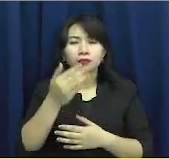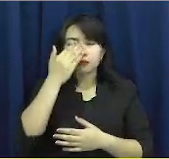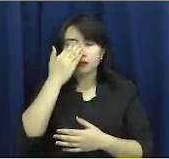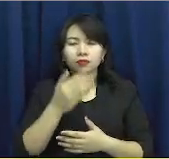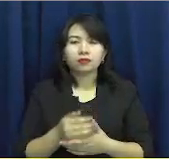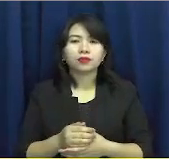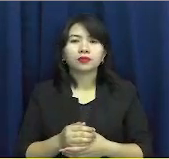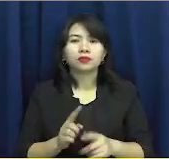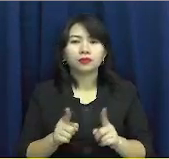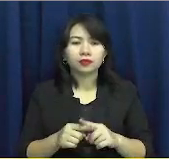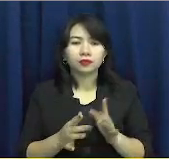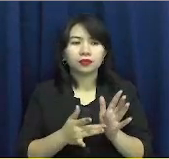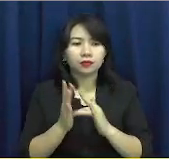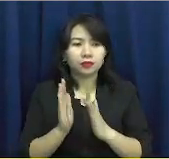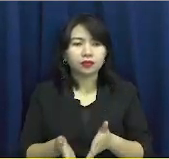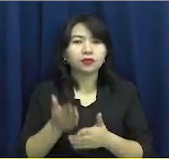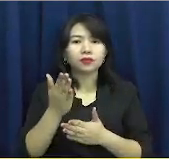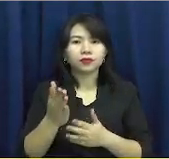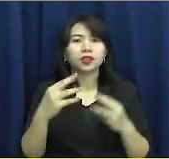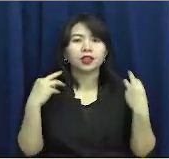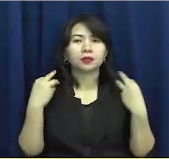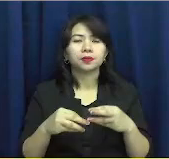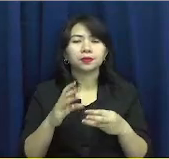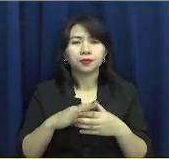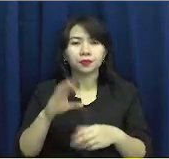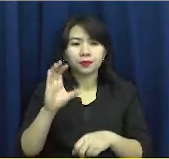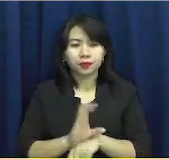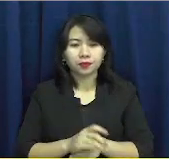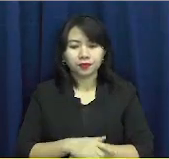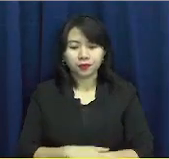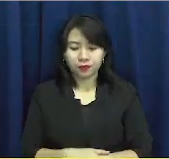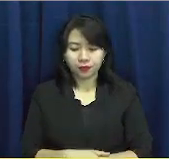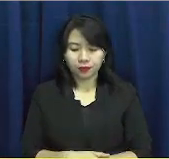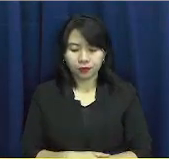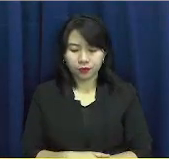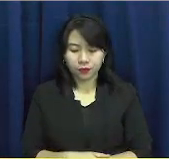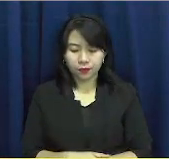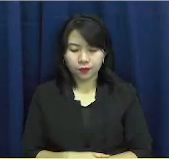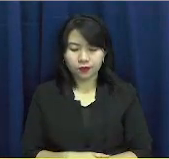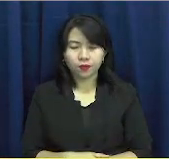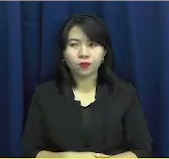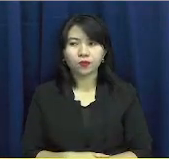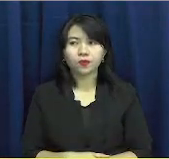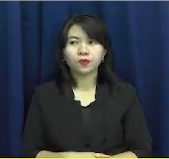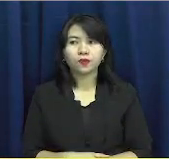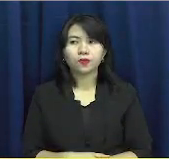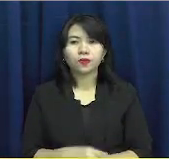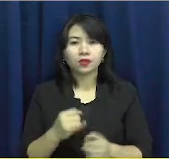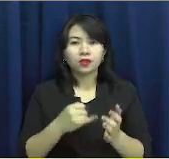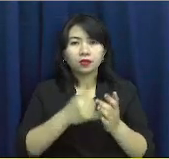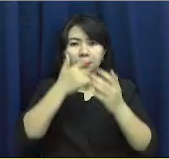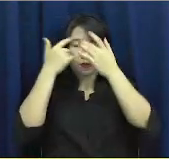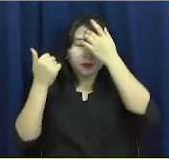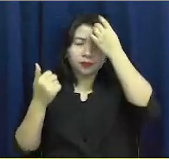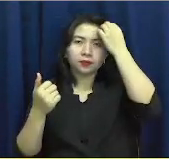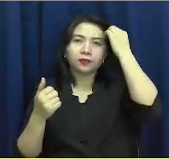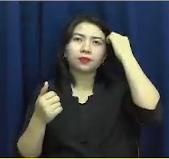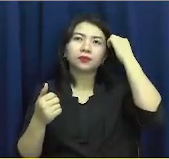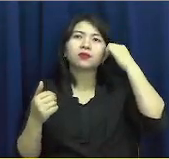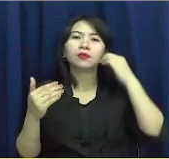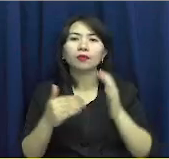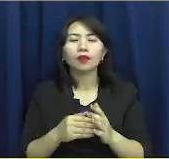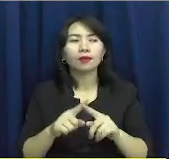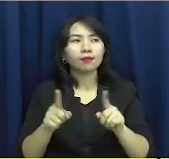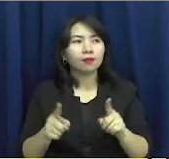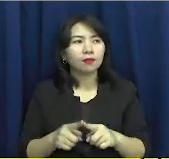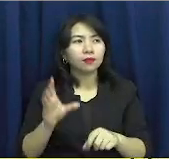of the church. You see? Now, kaya ko lang sinasabi yan, mga kapatid, pinaparihan ko sa bawat sa atin, it's because as a church, inuulit ko po,